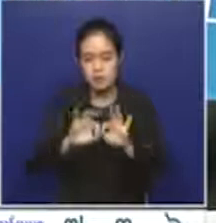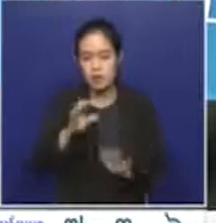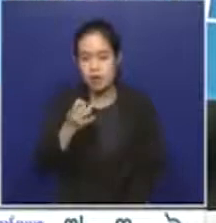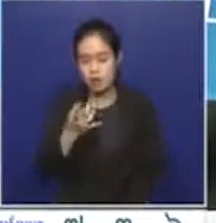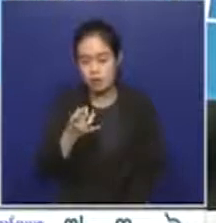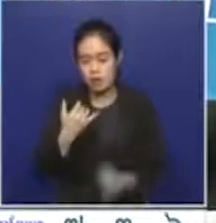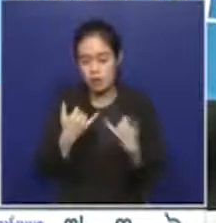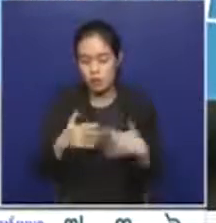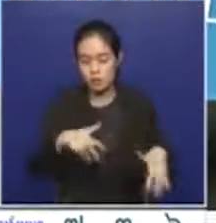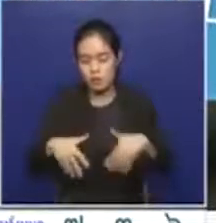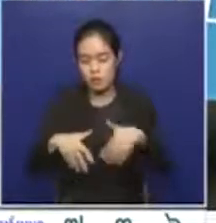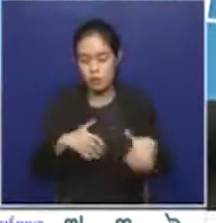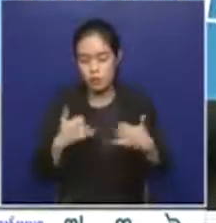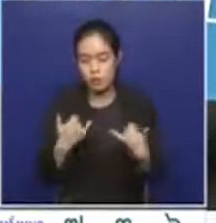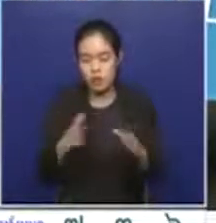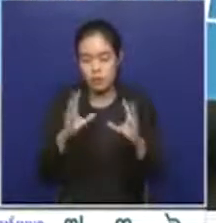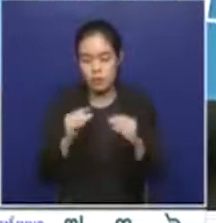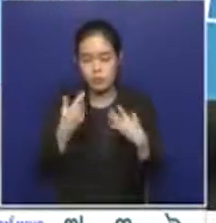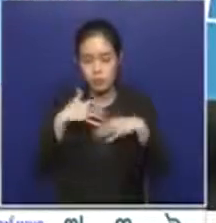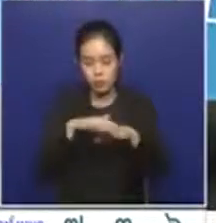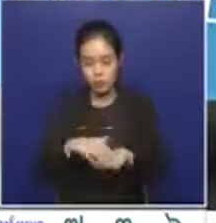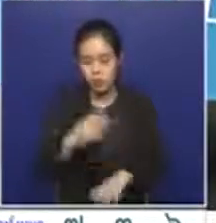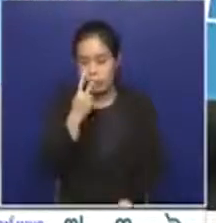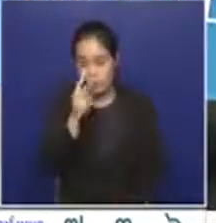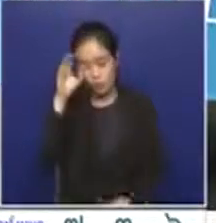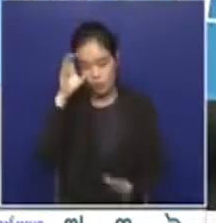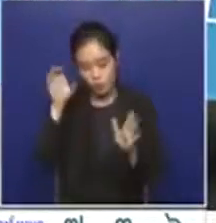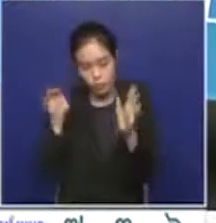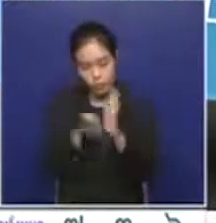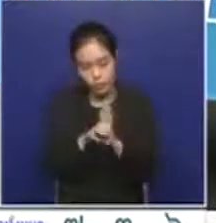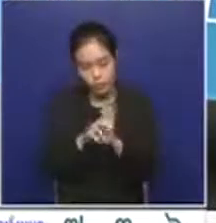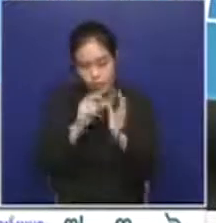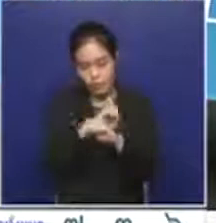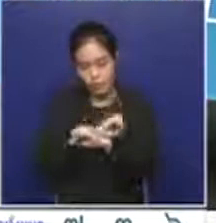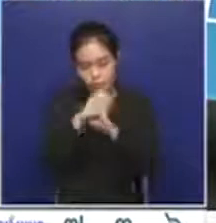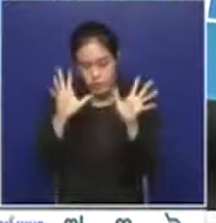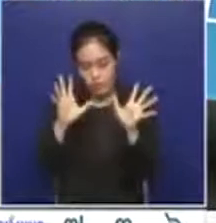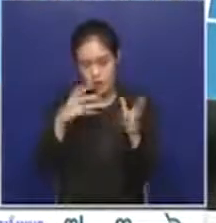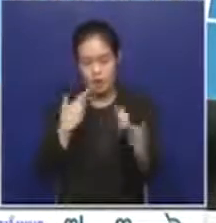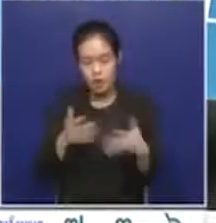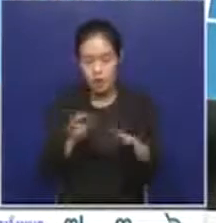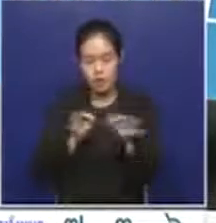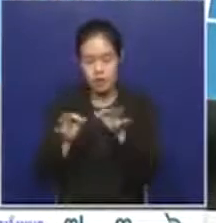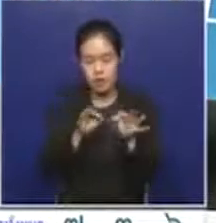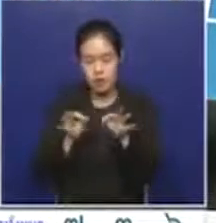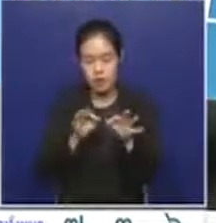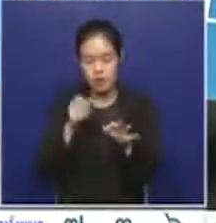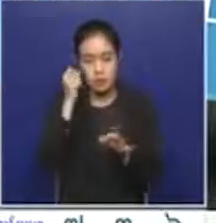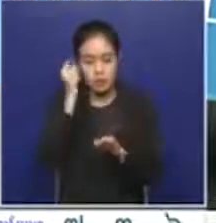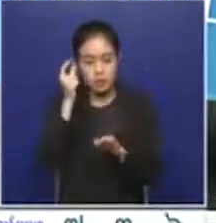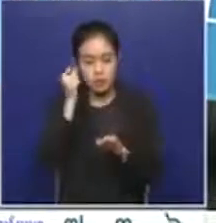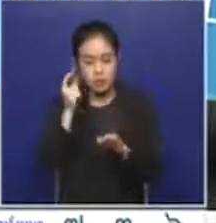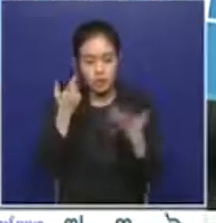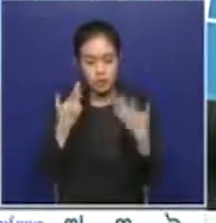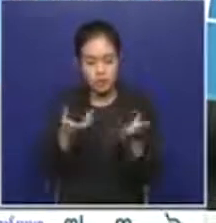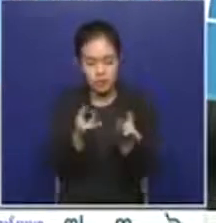องอภิปรายให้ประชาชนที่กำลังติดตามการประชุมร่วมในวันนี้สามารถเห็นภาพได้อย่างง่ายๆและในเวลาเดียวกันก็จำเป็นที่จะต้